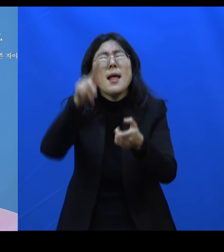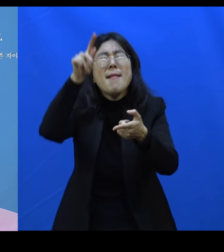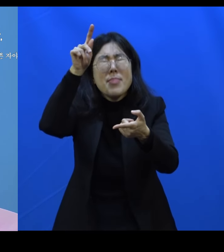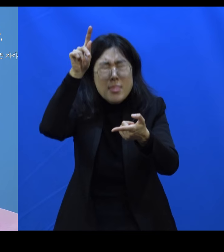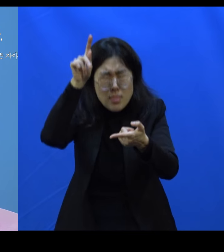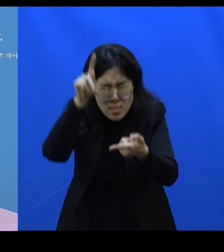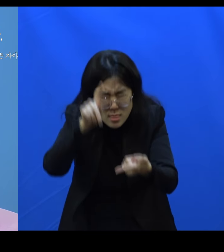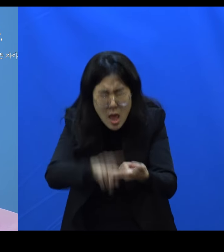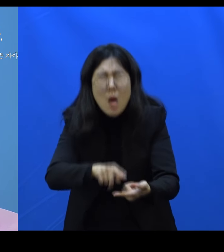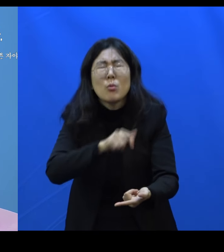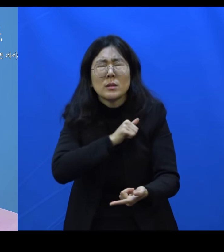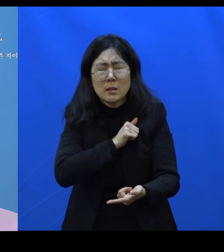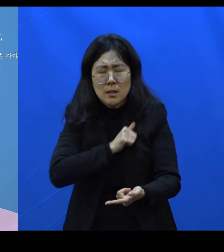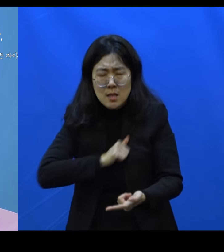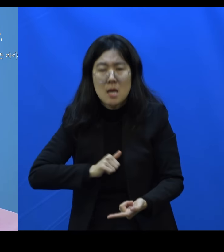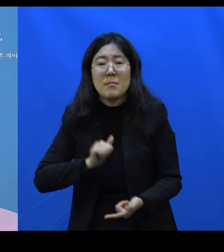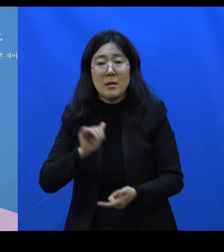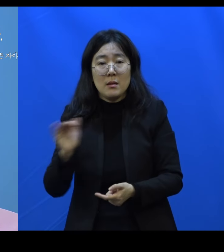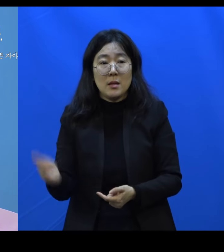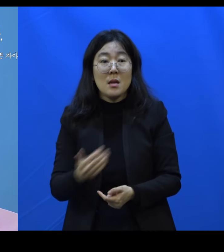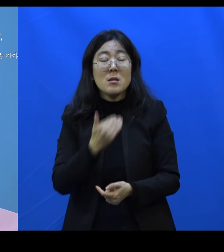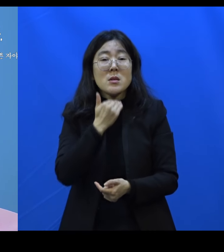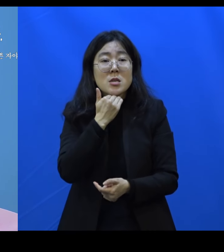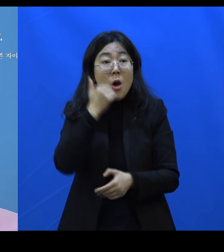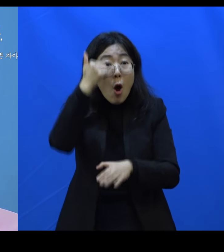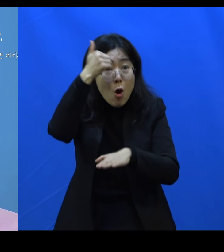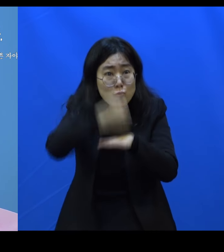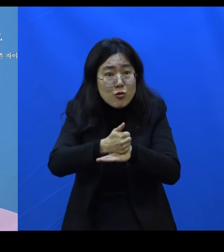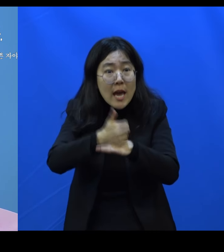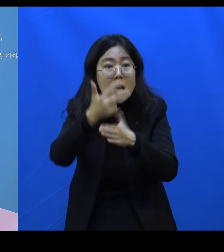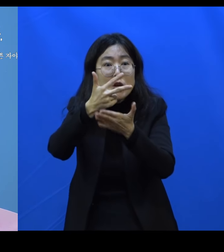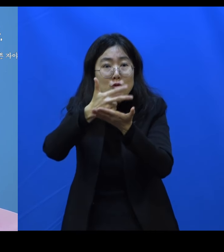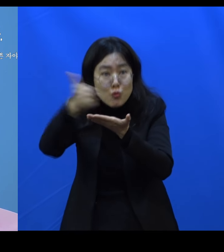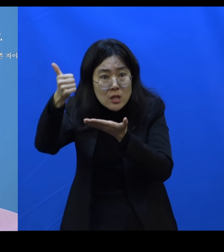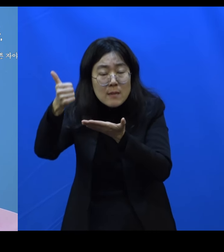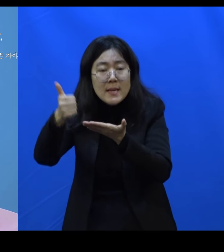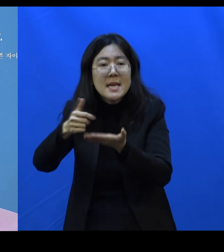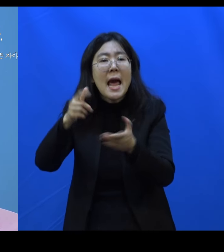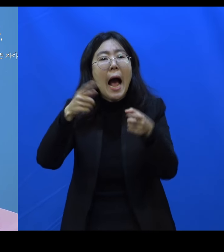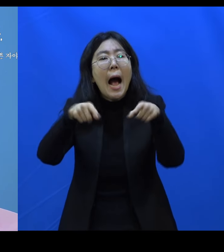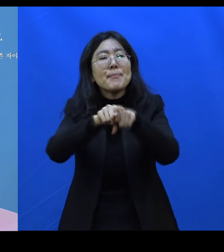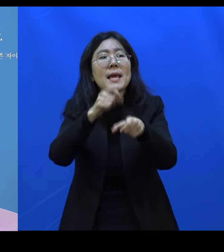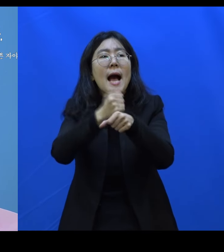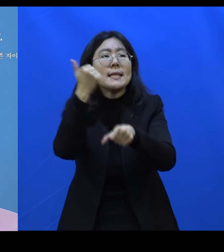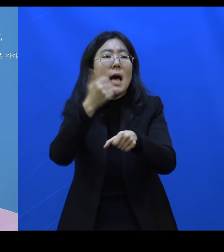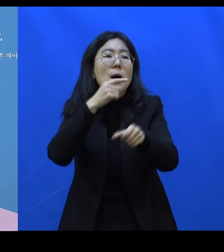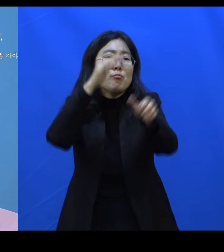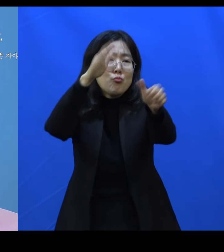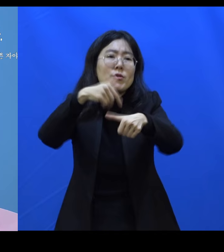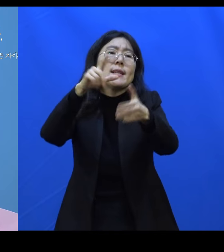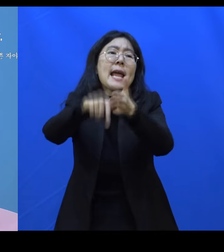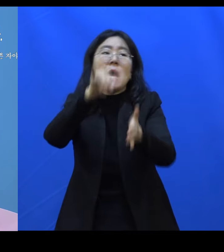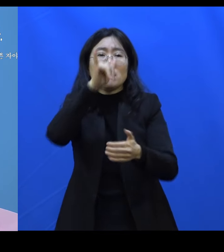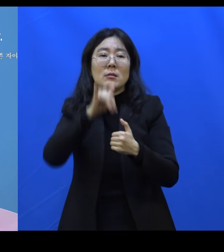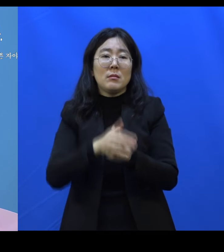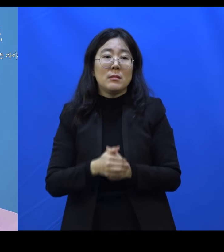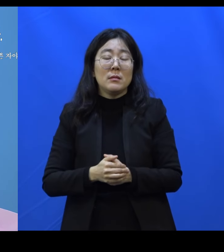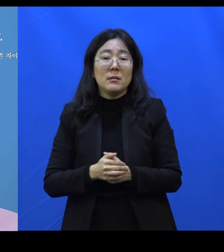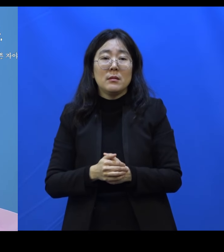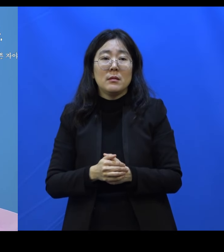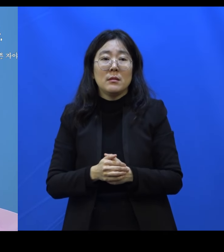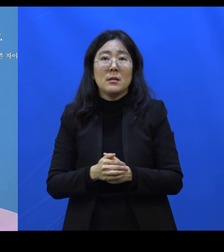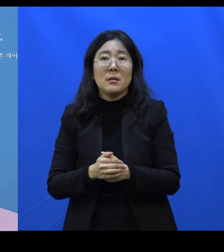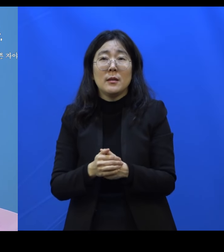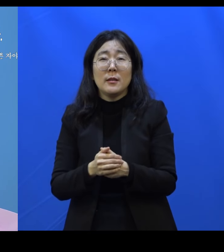오게 하신 거예요. 그래서 포도나무에 꽃이 피어날 때는 추수 때가 다가왔음을 또 알리는 거예요.